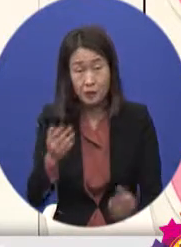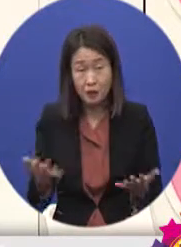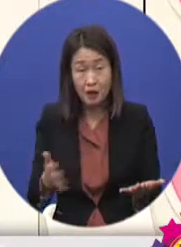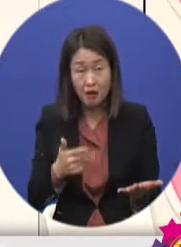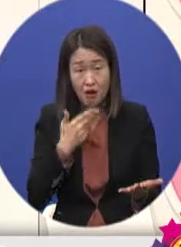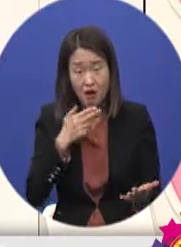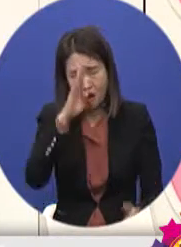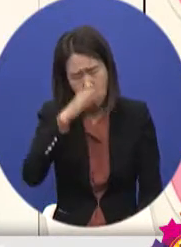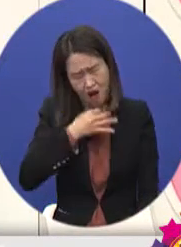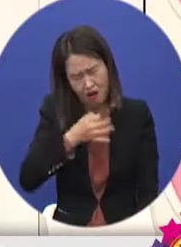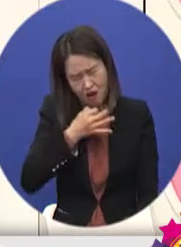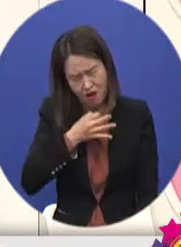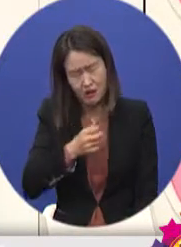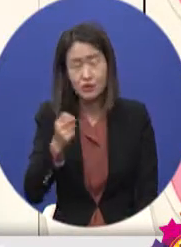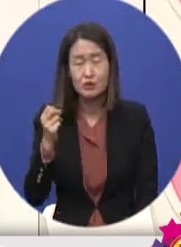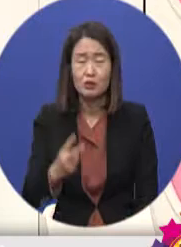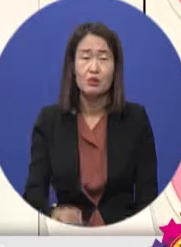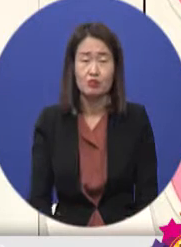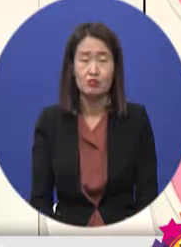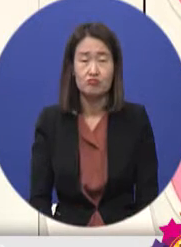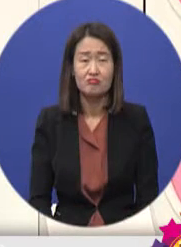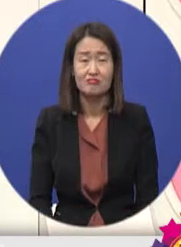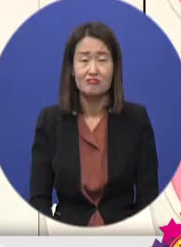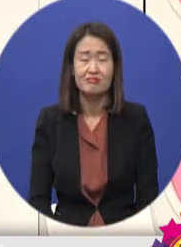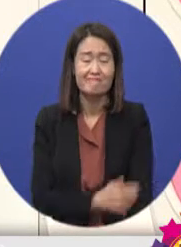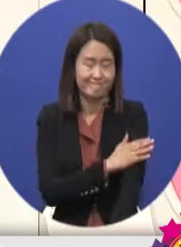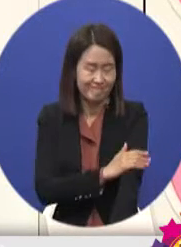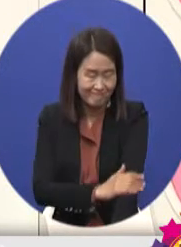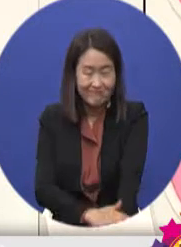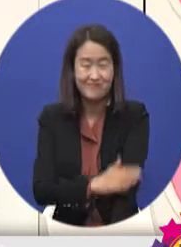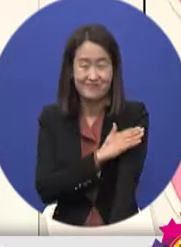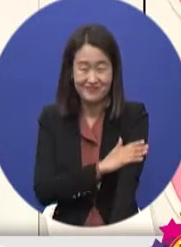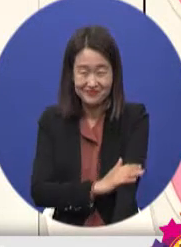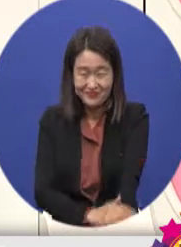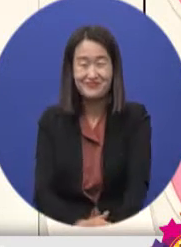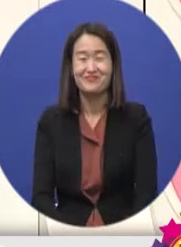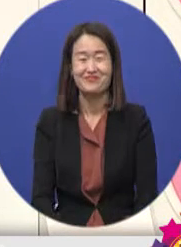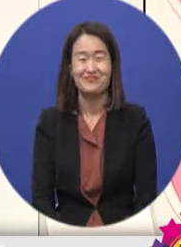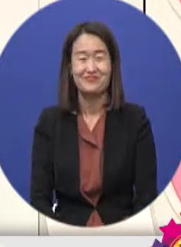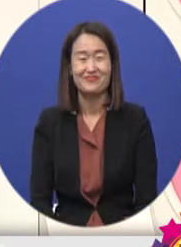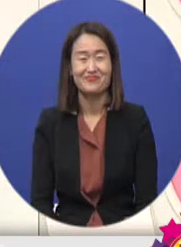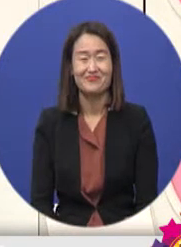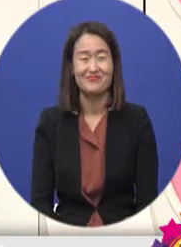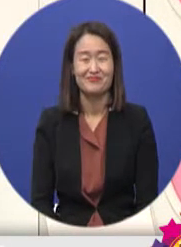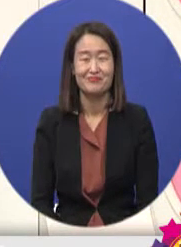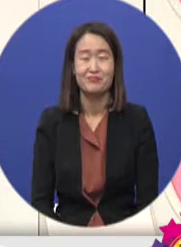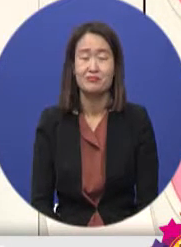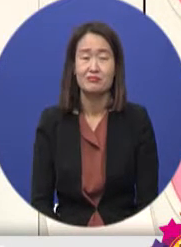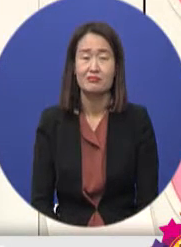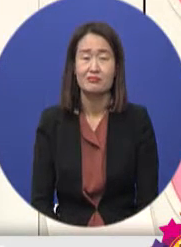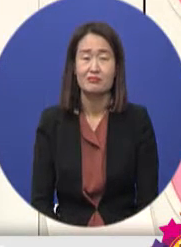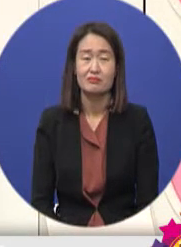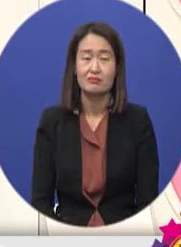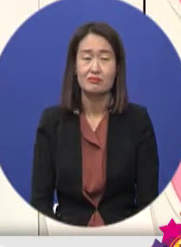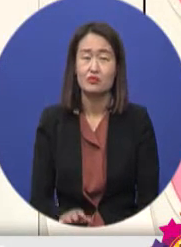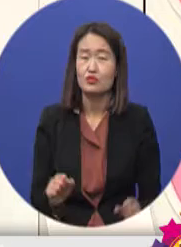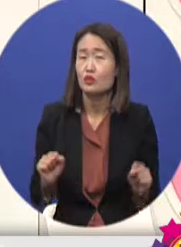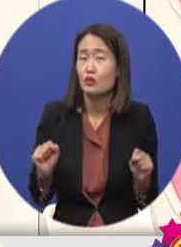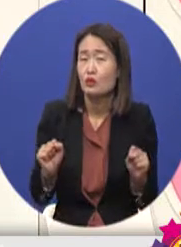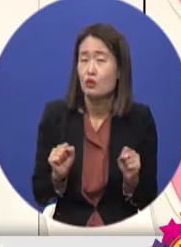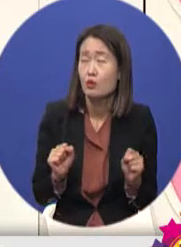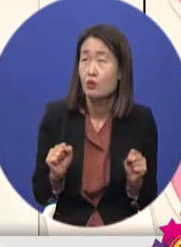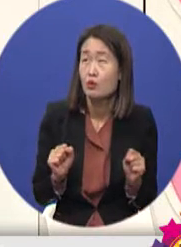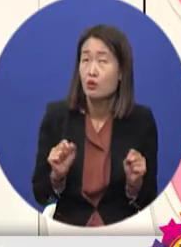없으셨고요? 감기 걸리시거나. 예, 잘 있습니다. 네. 네, 요즘 이제 겨울이 내일